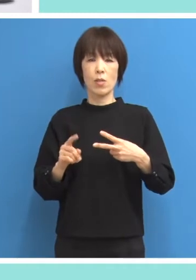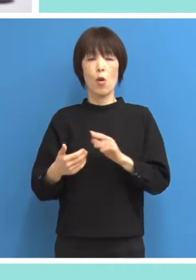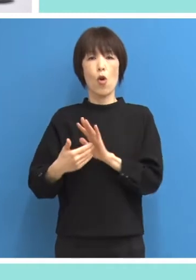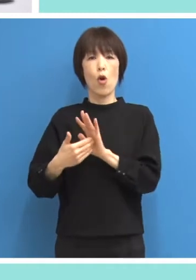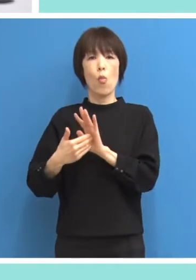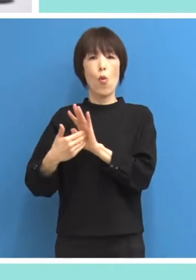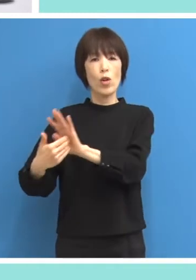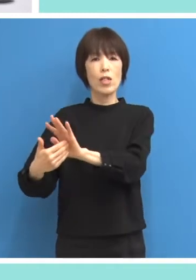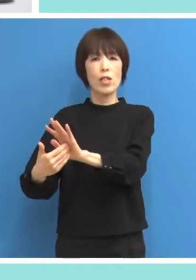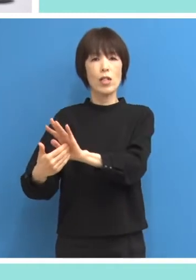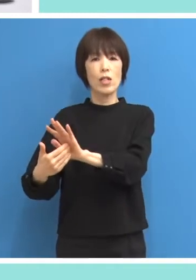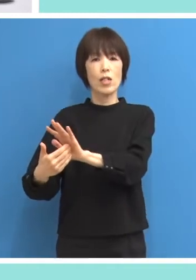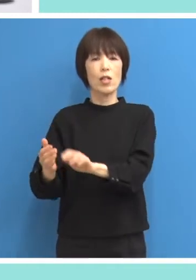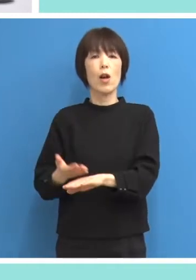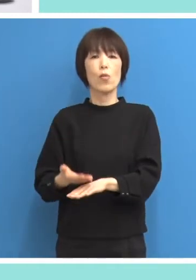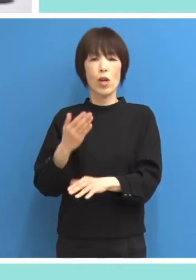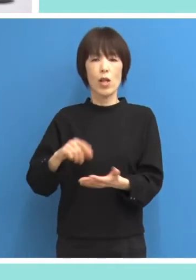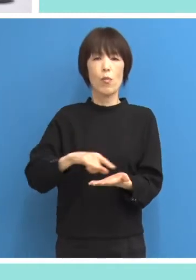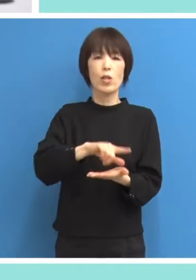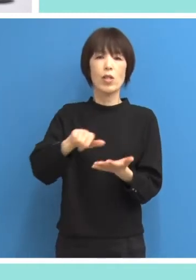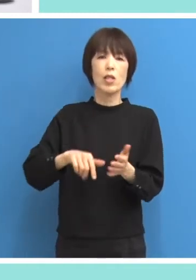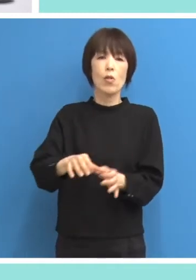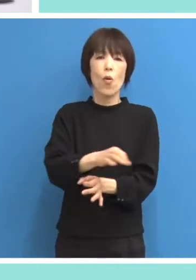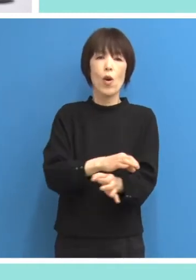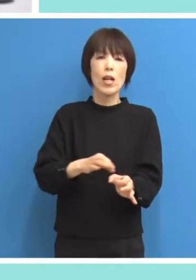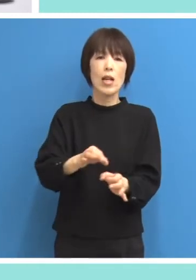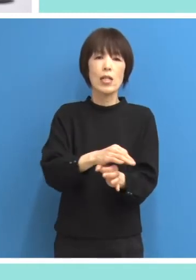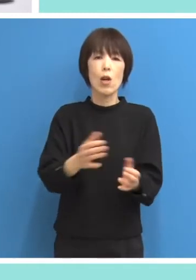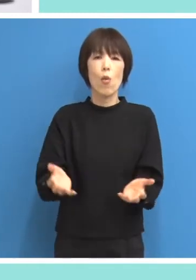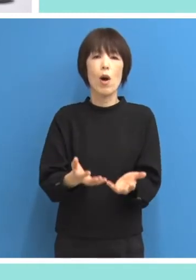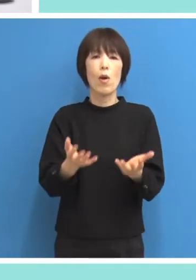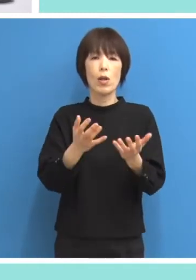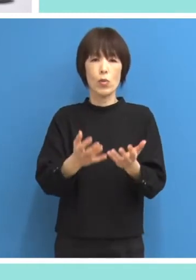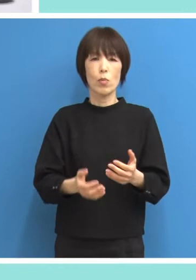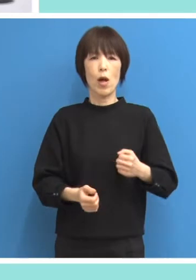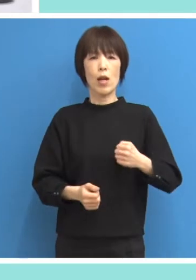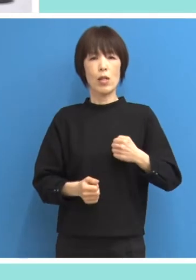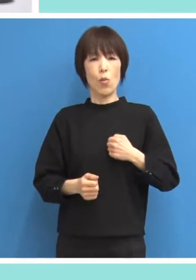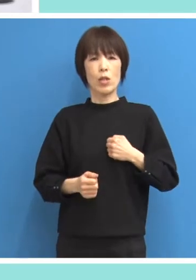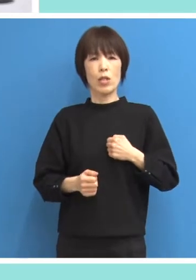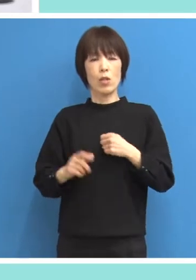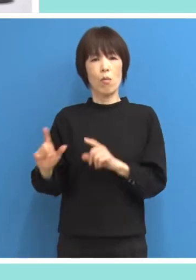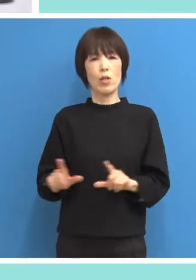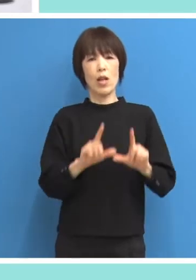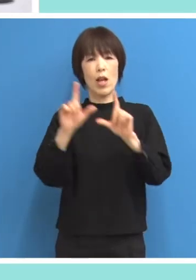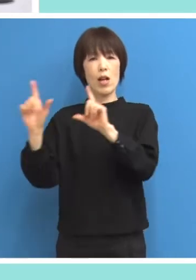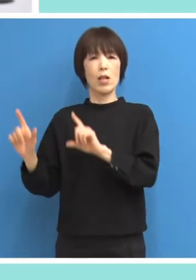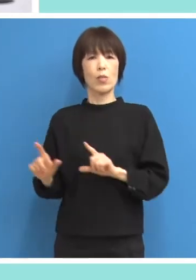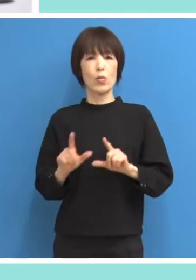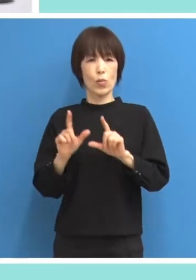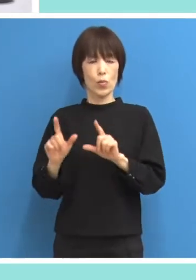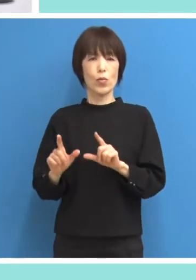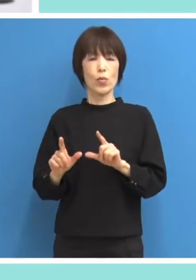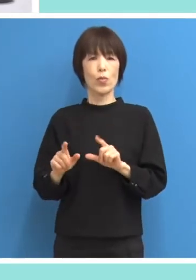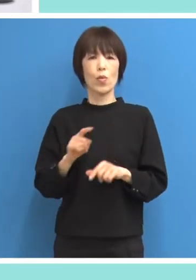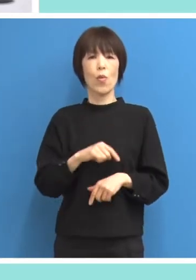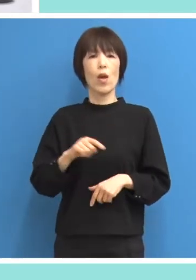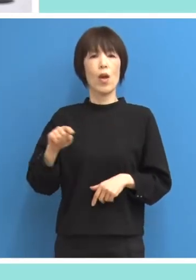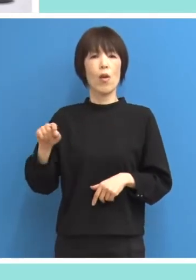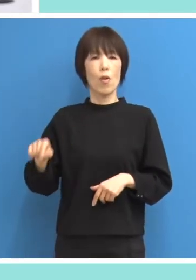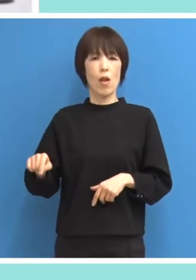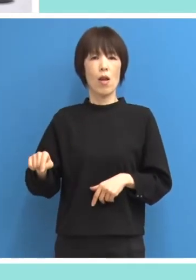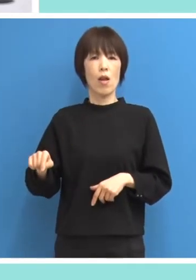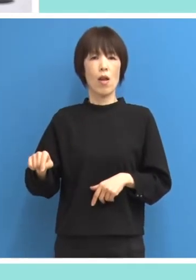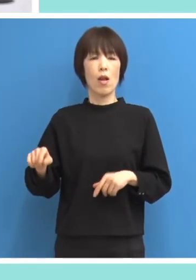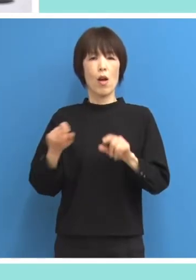講じた上で地域経済を回していく両立、命と命、生活ですね、地域経済生活です